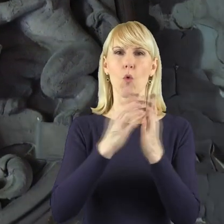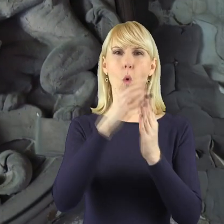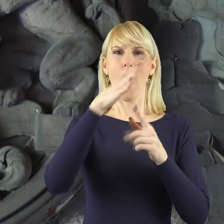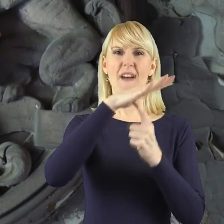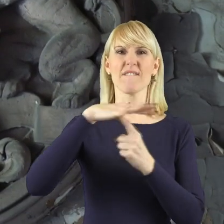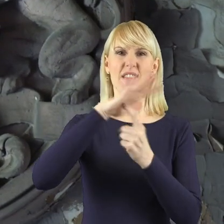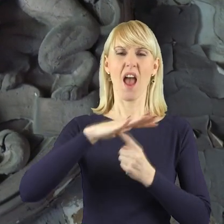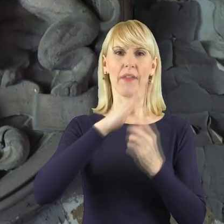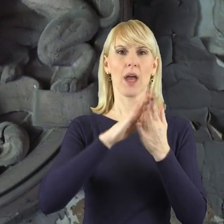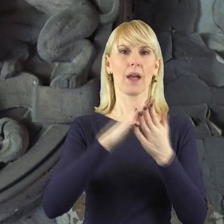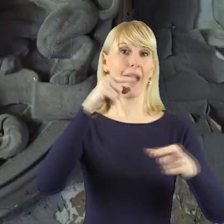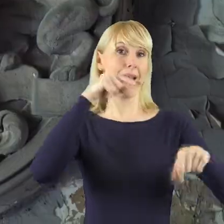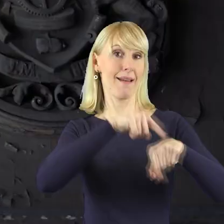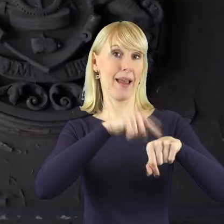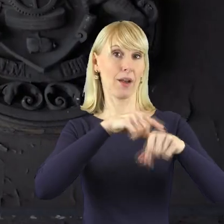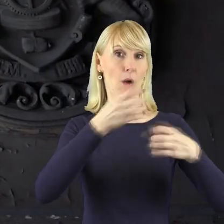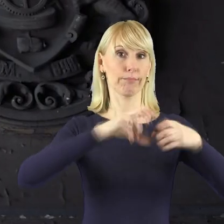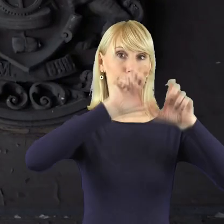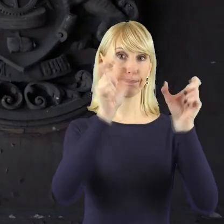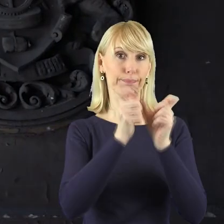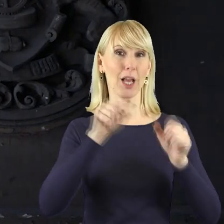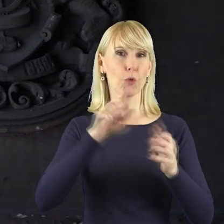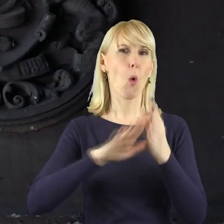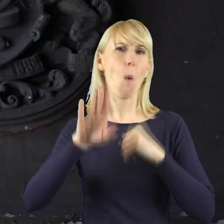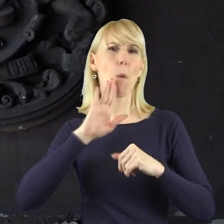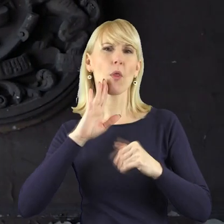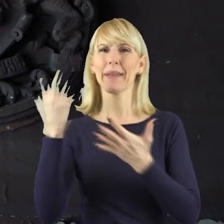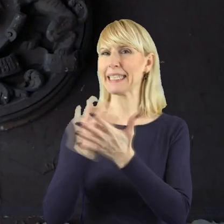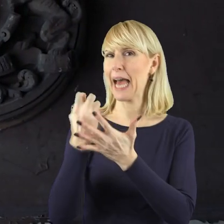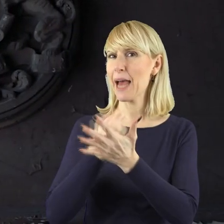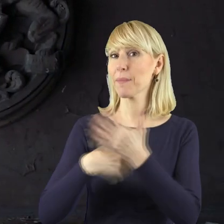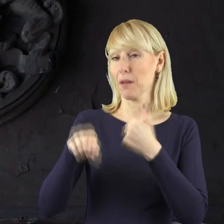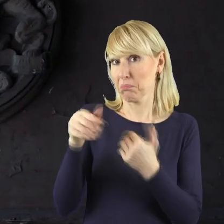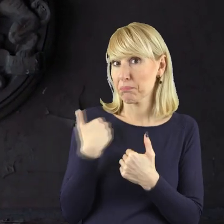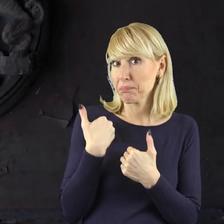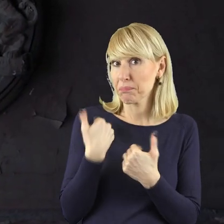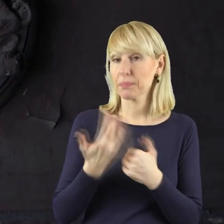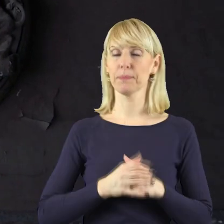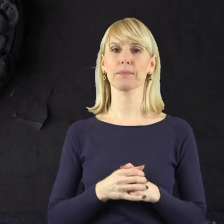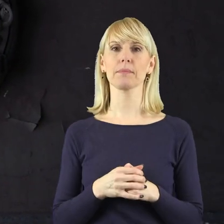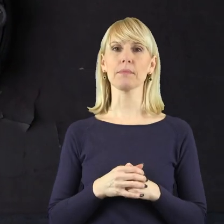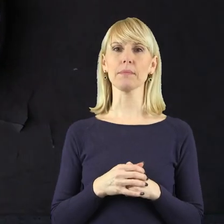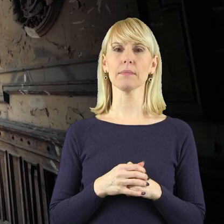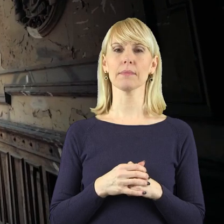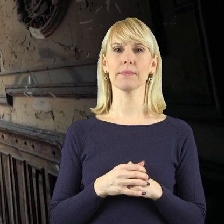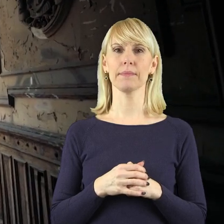wiatrakiem i ręką trzymającą precel, odsyłającymi zapewne do źródła dochodów właściciela.